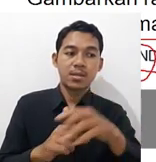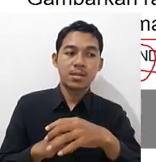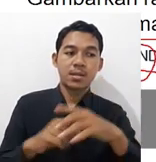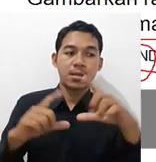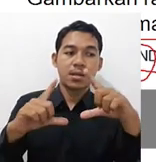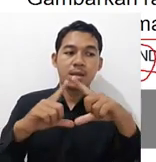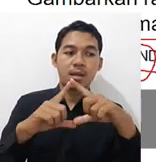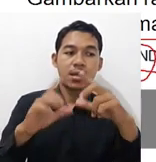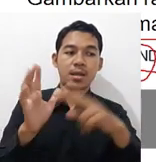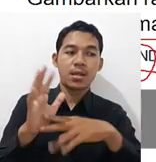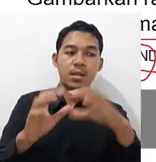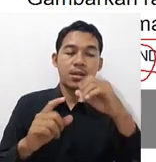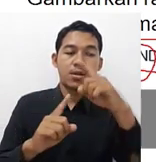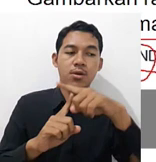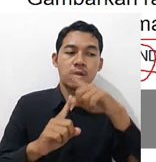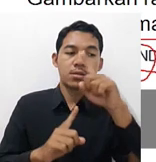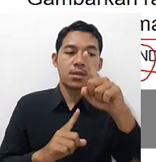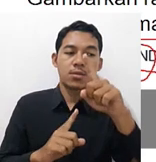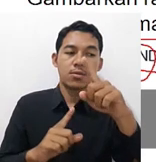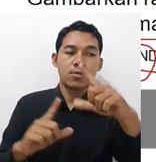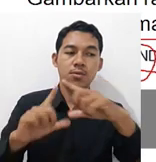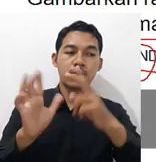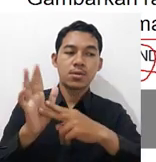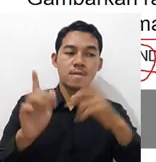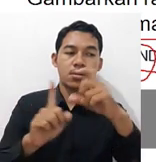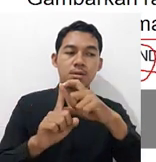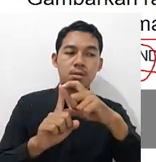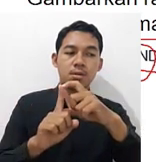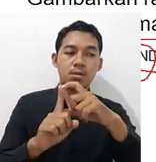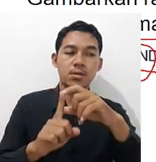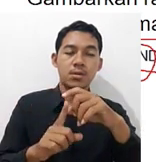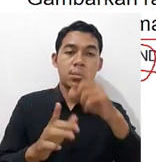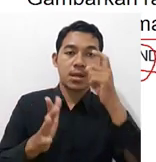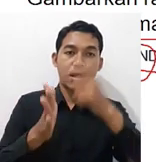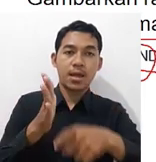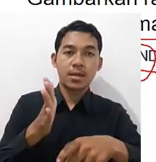A not 1, di N kan C nilai 1,